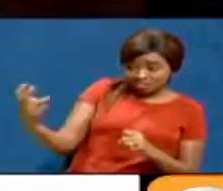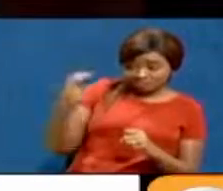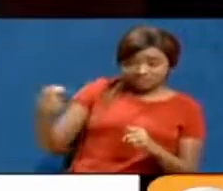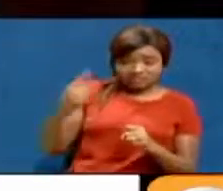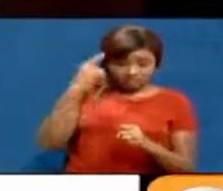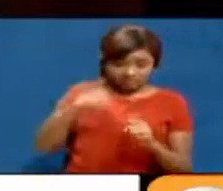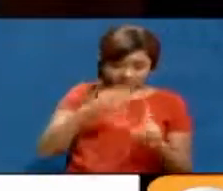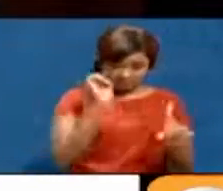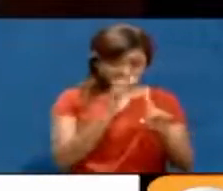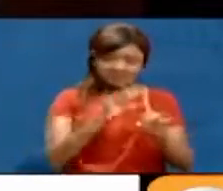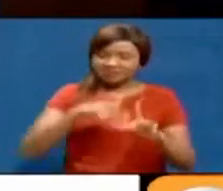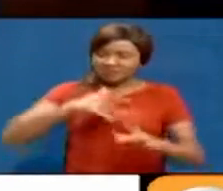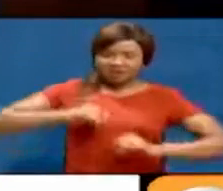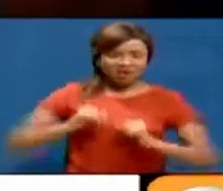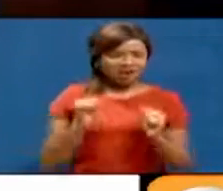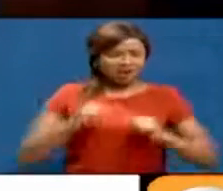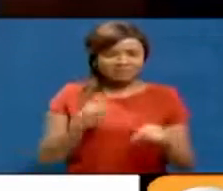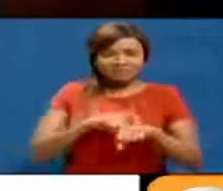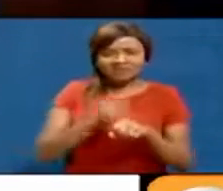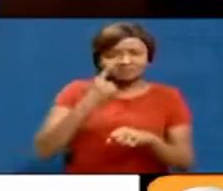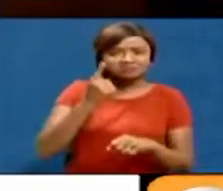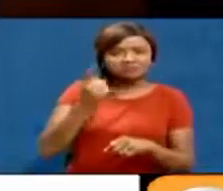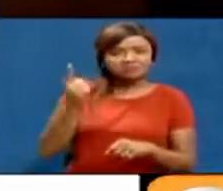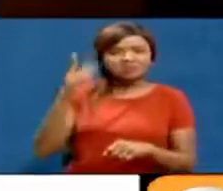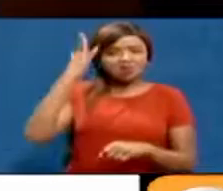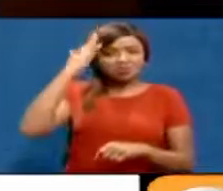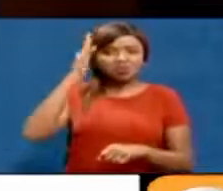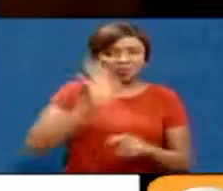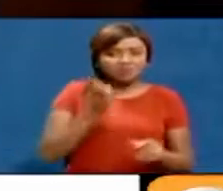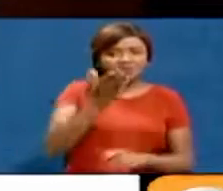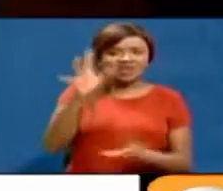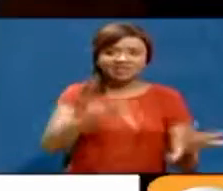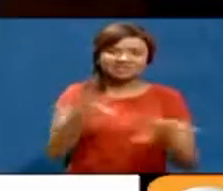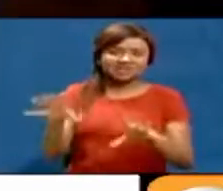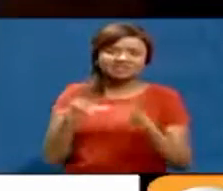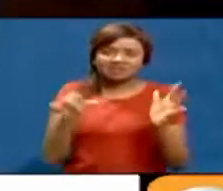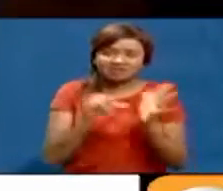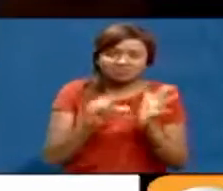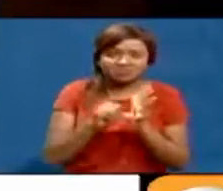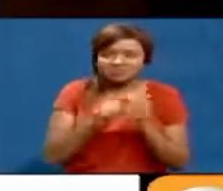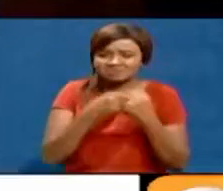ati kuna wamama mahali hawatapitia finances problem ama hiyo stress